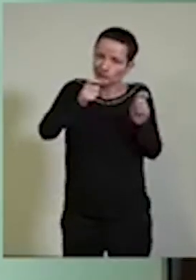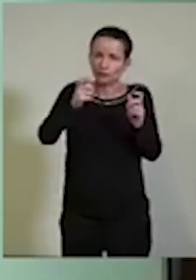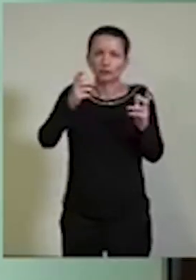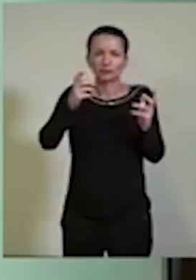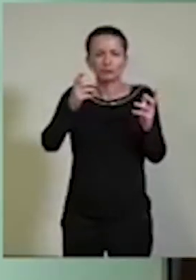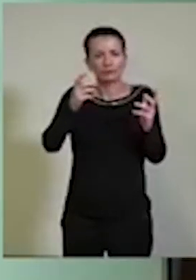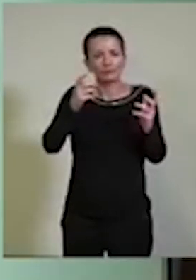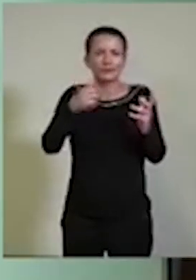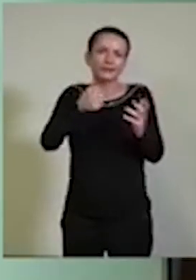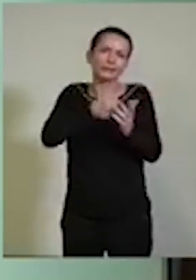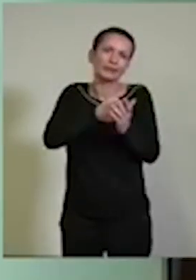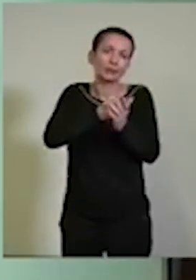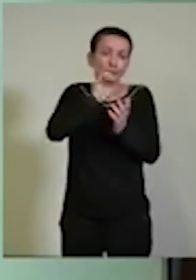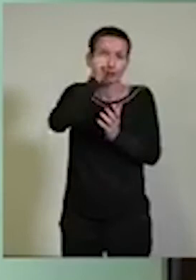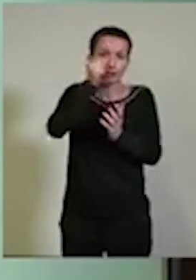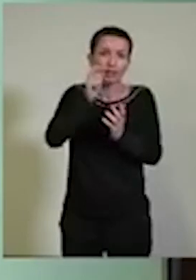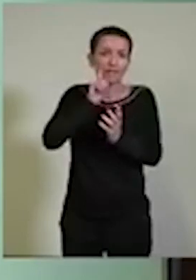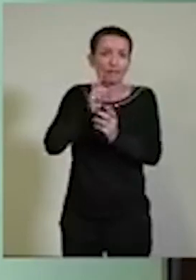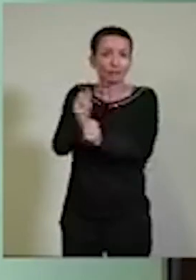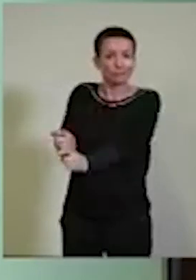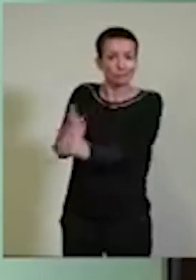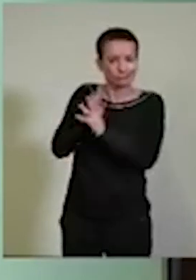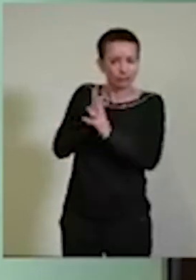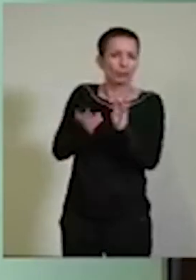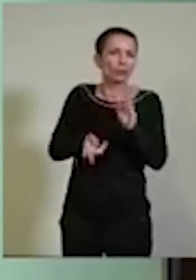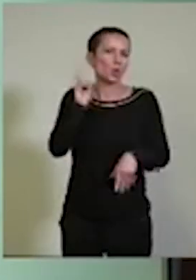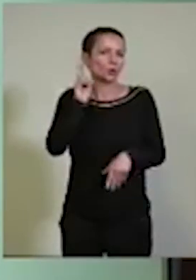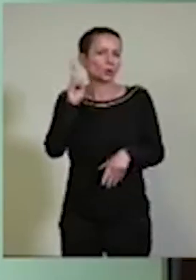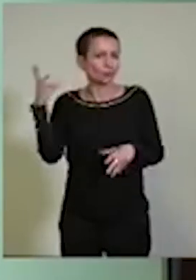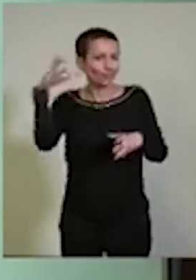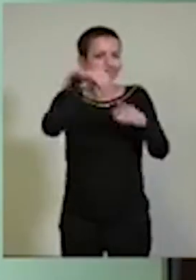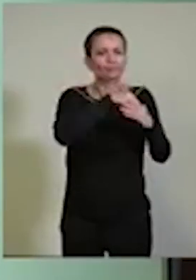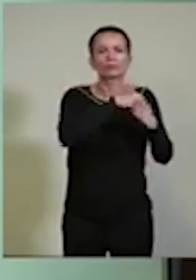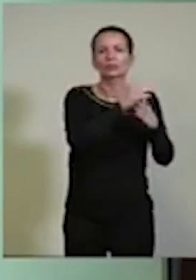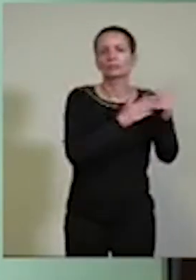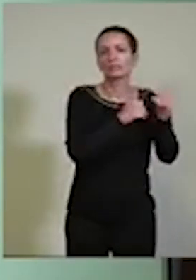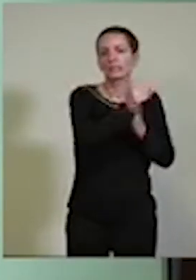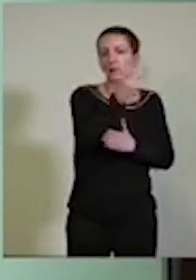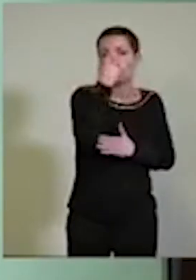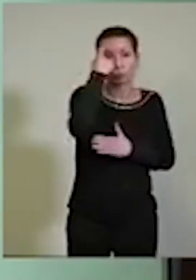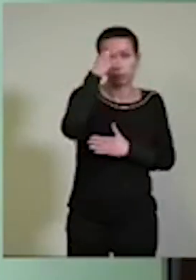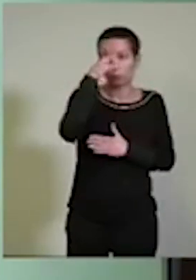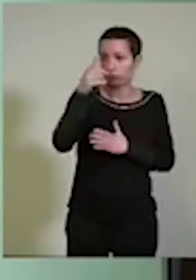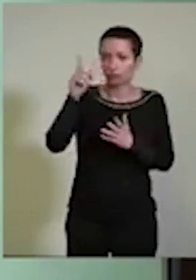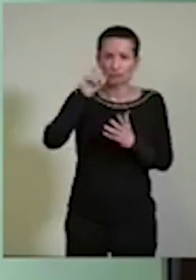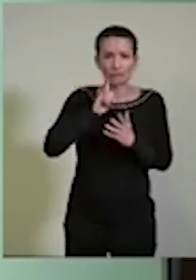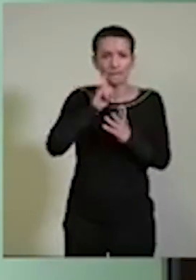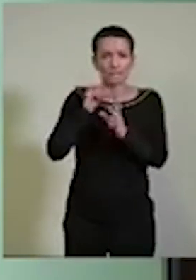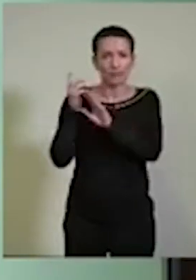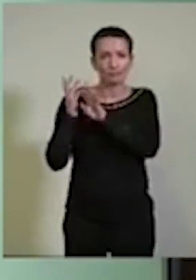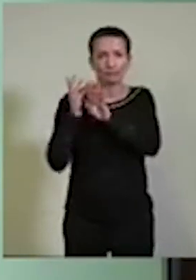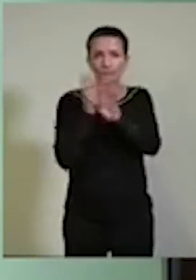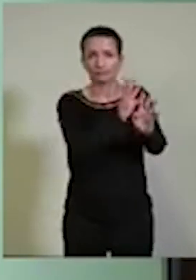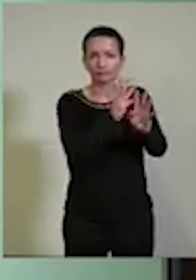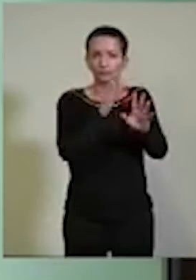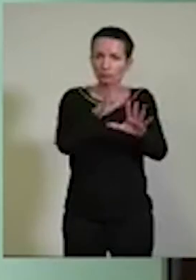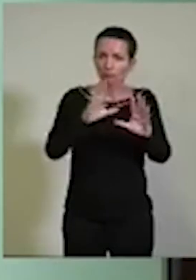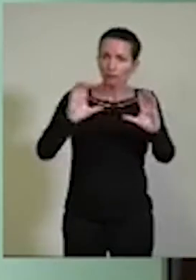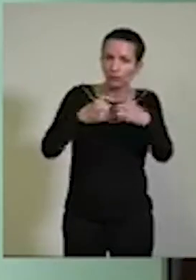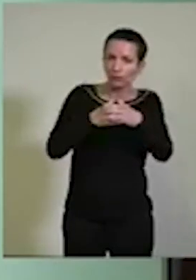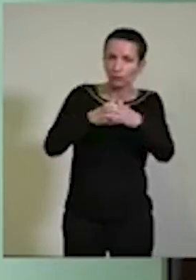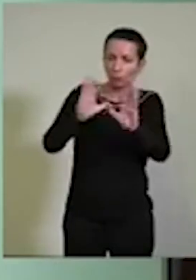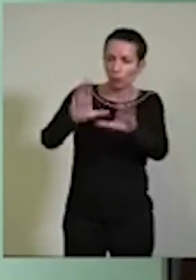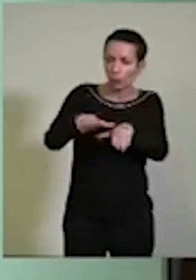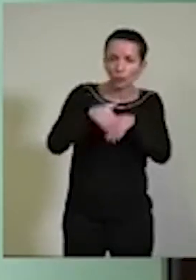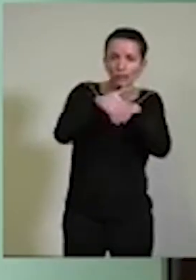faire rentrer plus de stagiaires et plus de femmes en alternance dans ces métiers pour leur permettre de continuer leur formation et bien sûr de